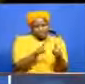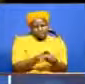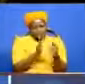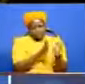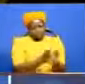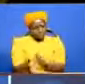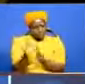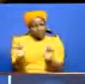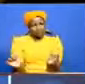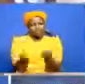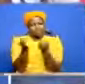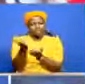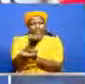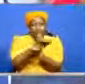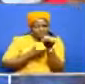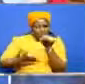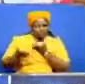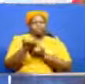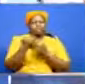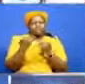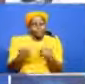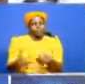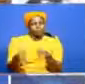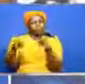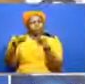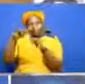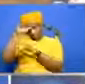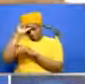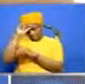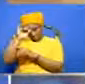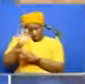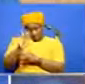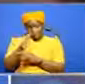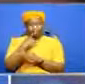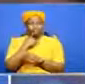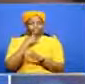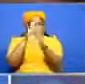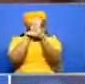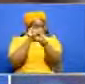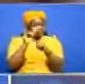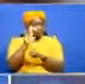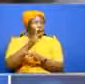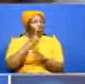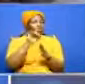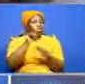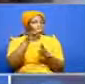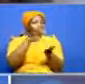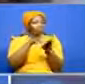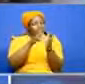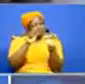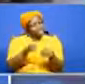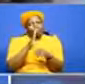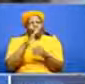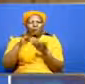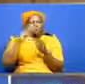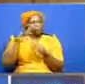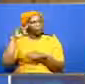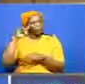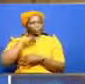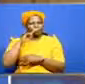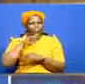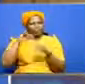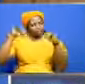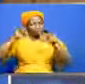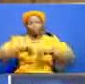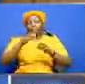uliotekelezwa na serikali. Rais Kenyatta amesema hali hiyo ingekuwa mbaya zaidi ikiwa uchumi wa Kenya haungekuwa dhabiti. In